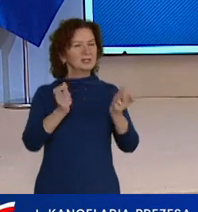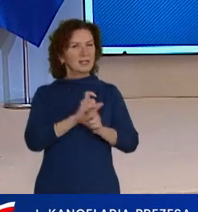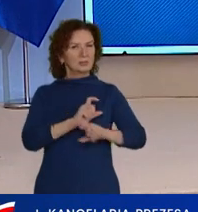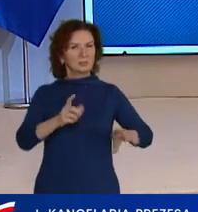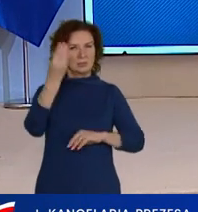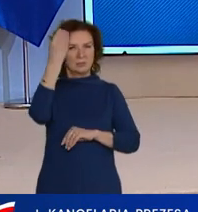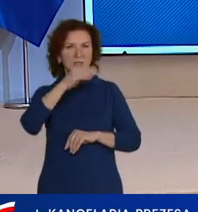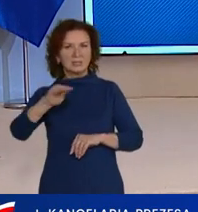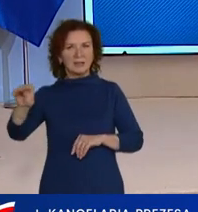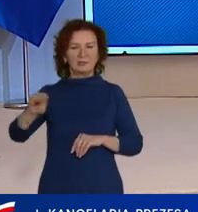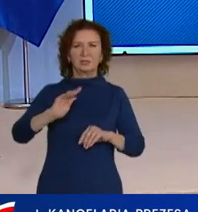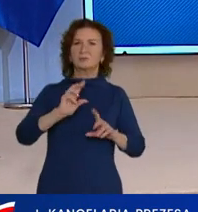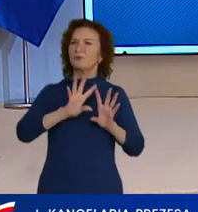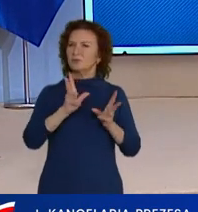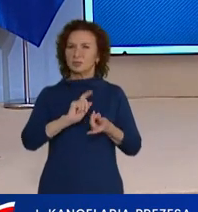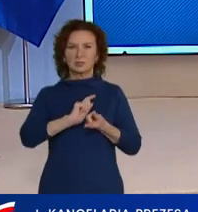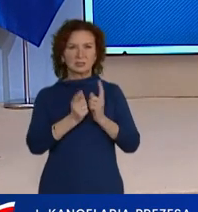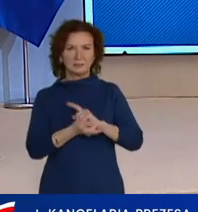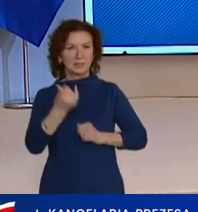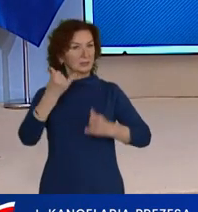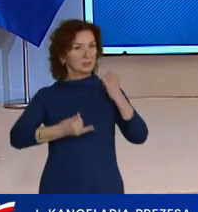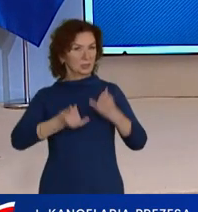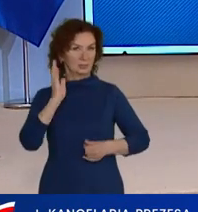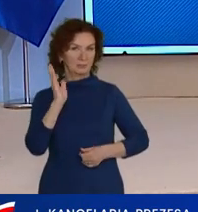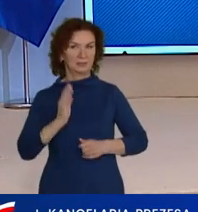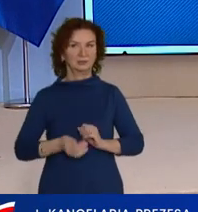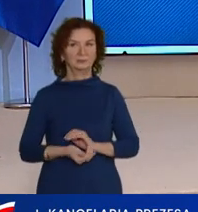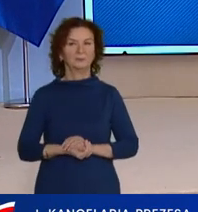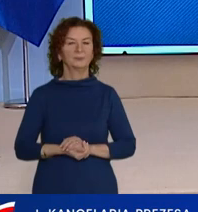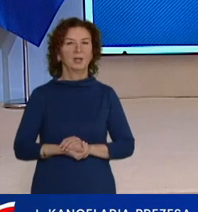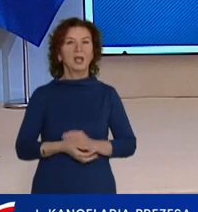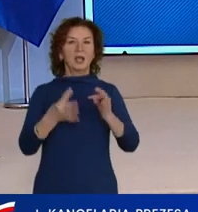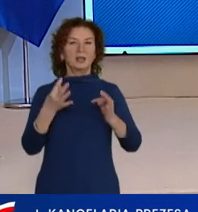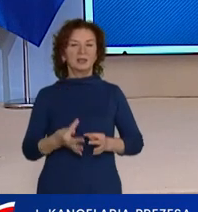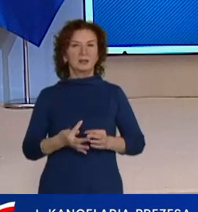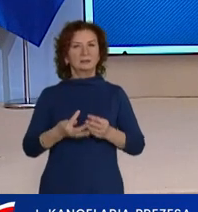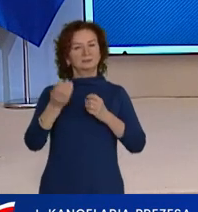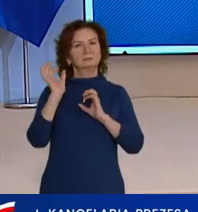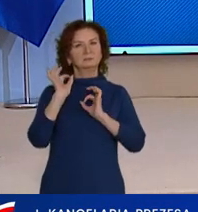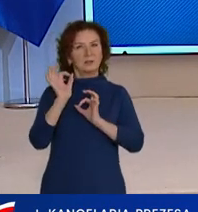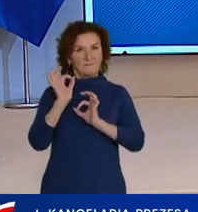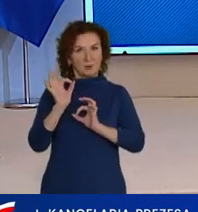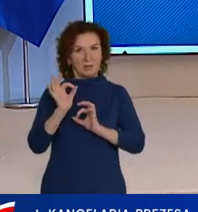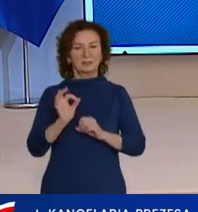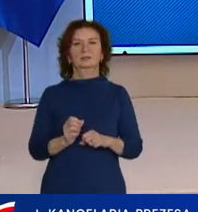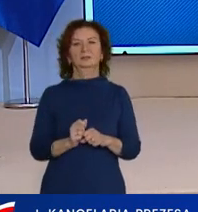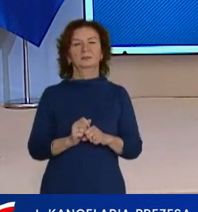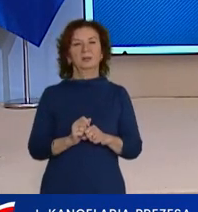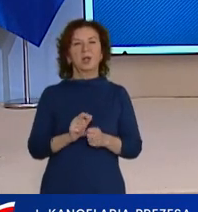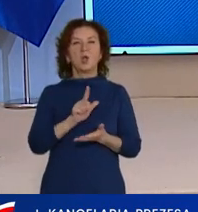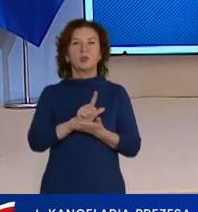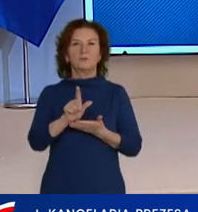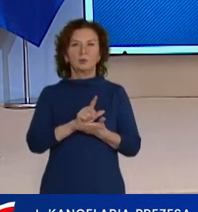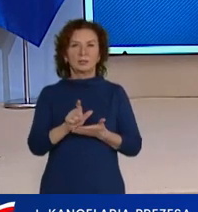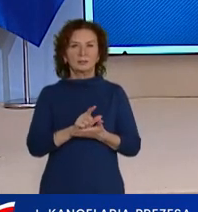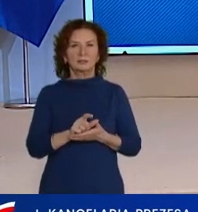informować o wszelkich zmianach, gdyby do takich miało dochodzić. Na razie komunikat jest taki, że 12 kwietnia